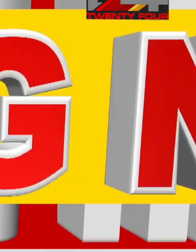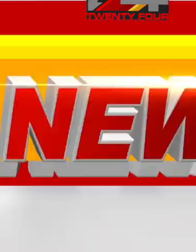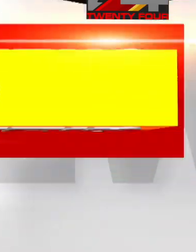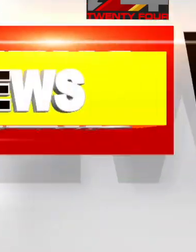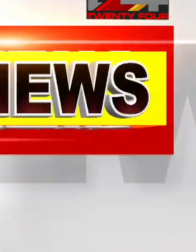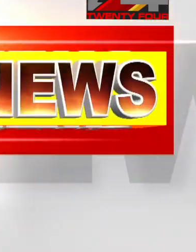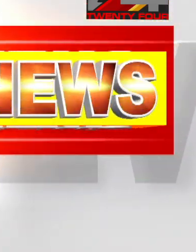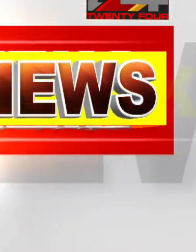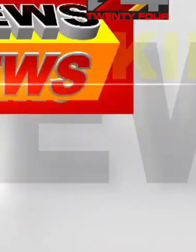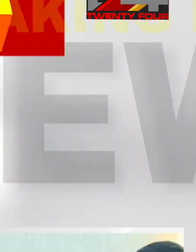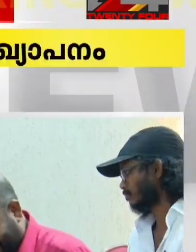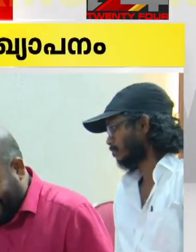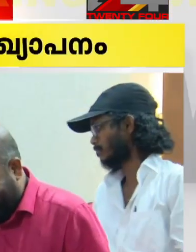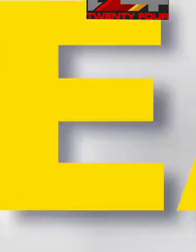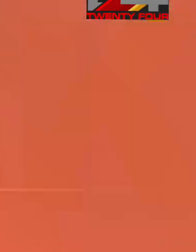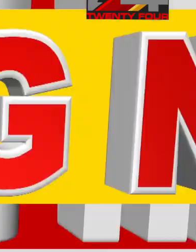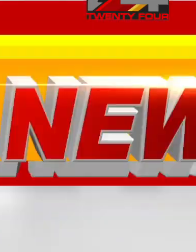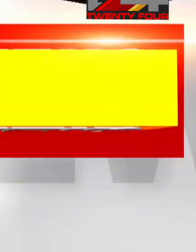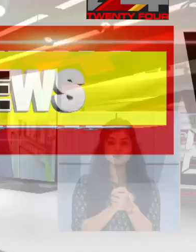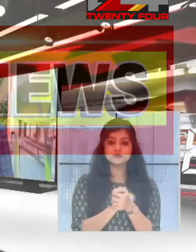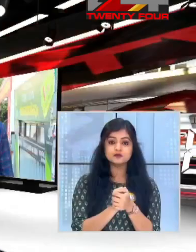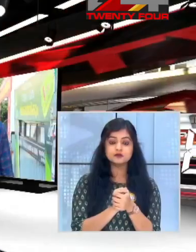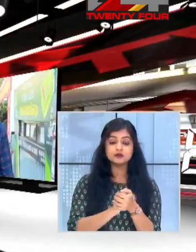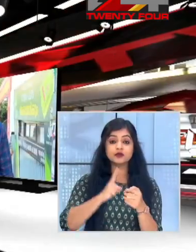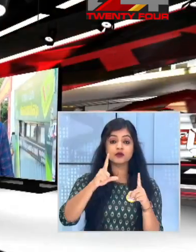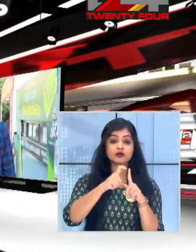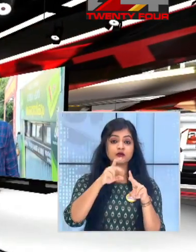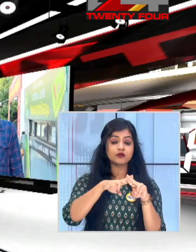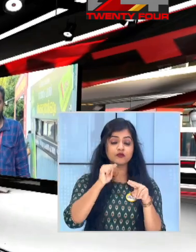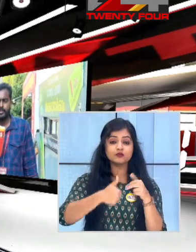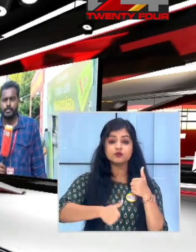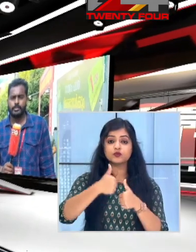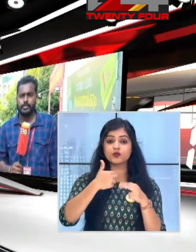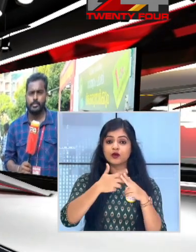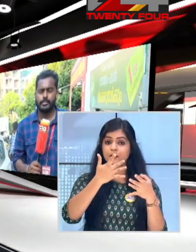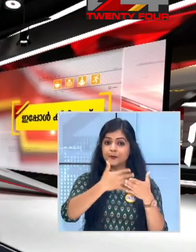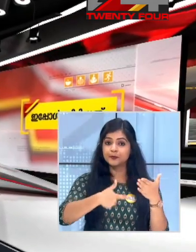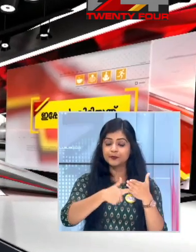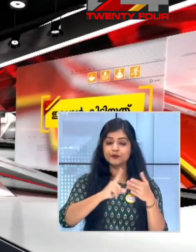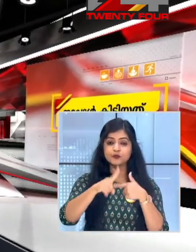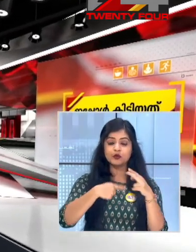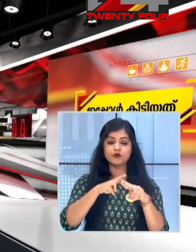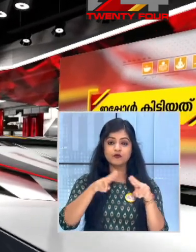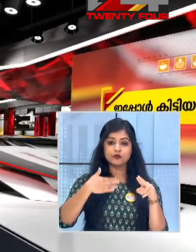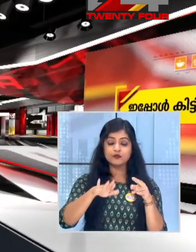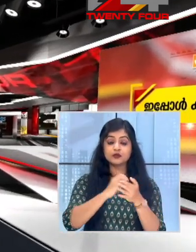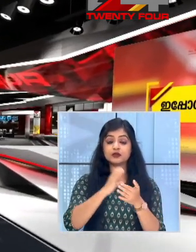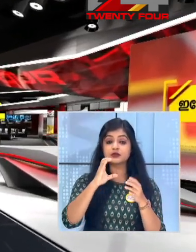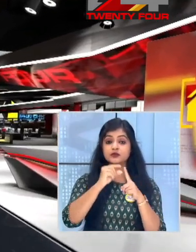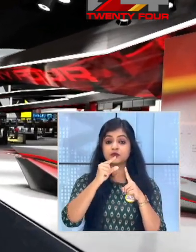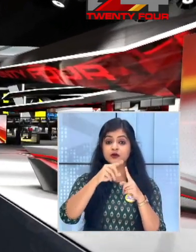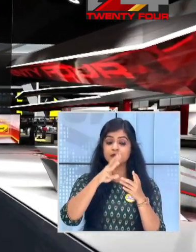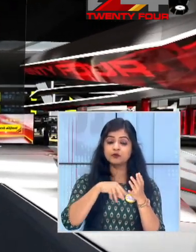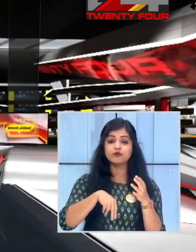ഗോകുൽ, ശരി. ഷഫീദ് റാവുത്തറാണ് വിശദാംശങ്ങൾ നൽകിയത്. LDFന്റെ സ്ഥാനാർത്ഥി പ്രഖ്യാപനം നാളത്തോടുകൂടി പൂർത്തിയാകും. നാളെ CPIഎമ്മും